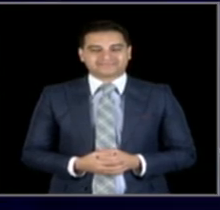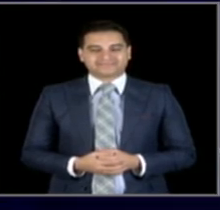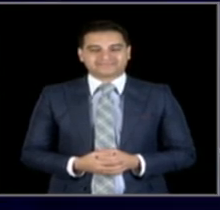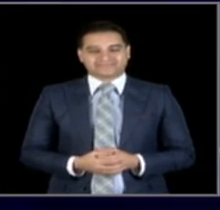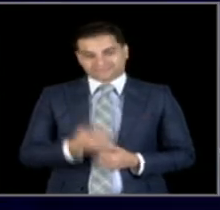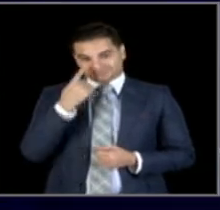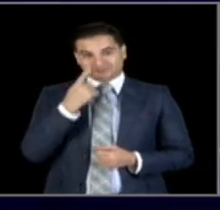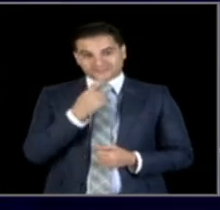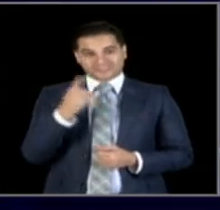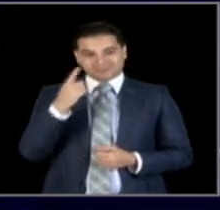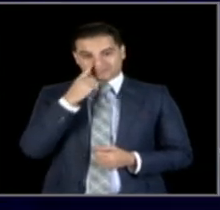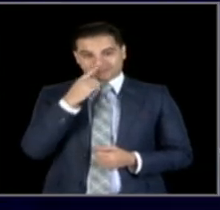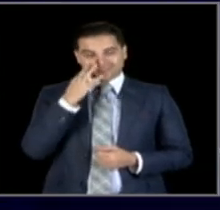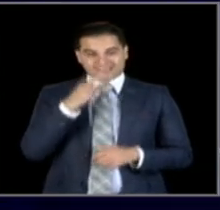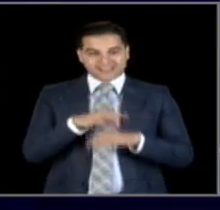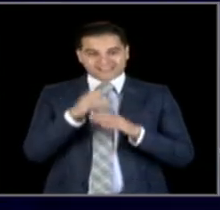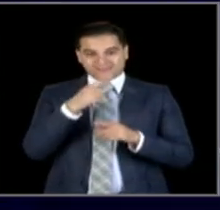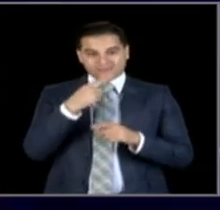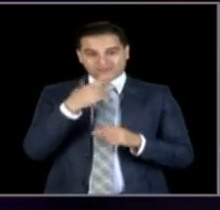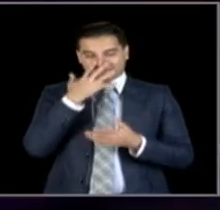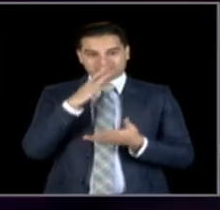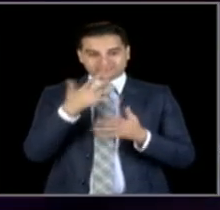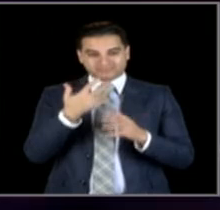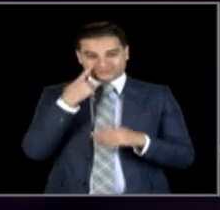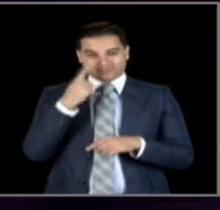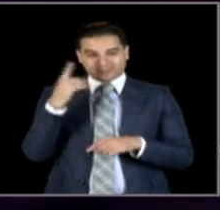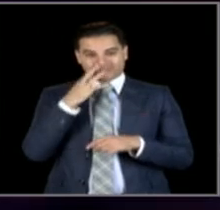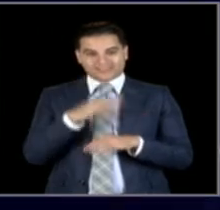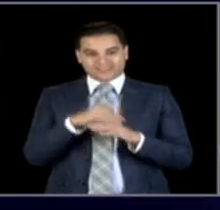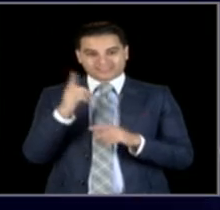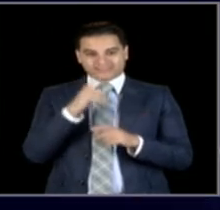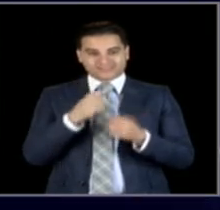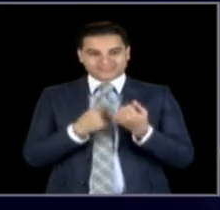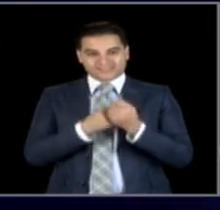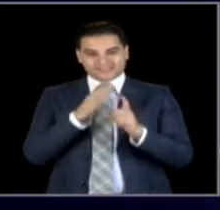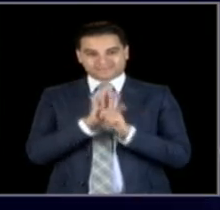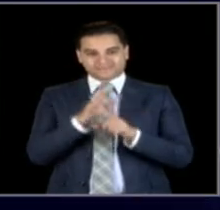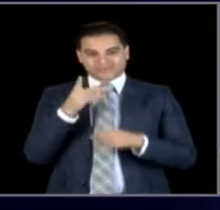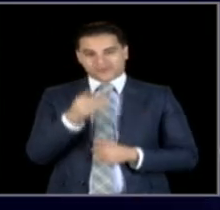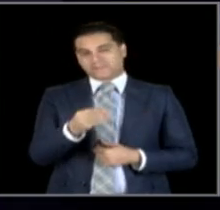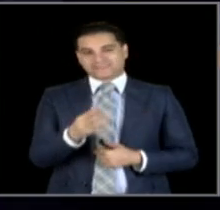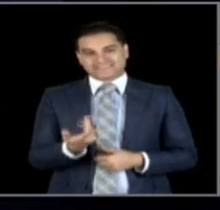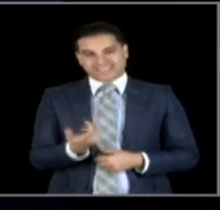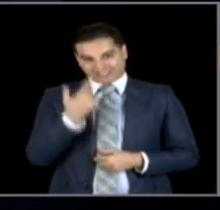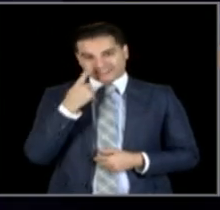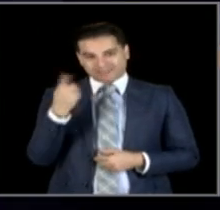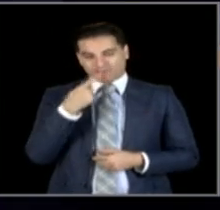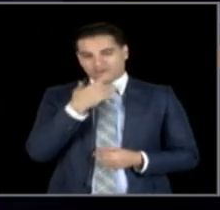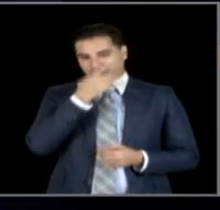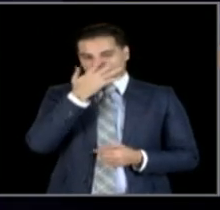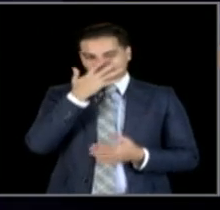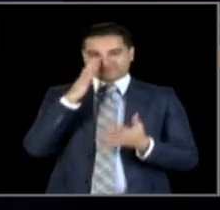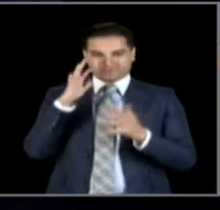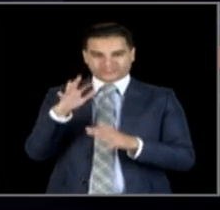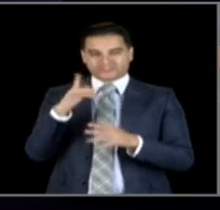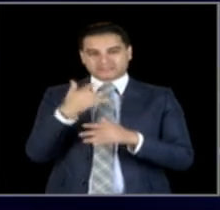شايف؟ الحمد لله. انت بتقول خذلتهم، شايف هم رايهم ايه؟ الحمد لله. بالعكس، انا